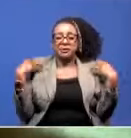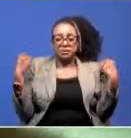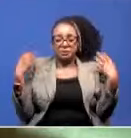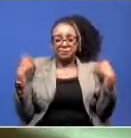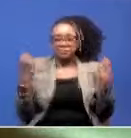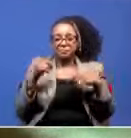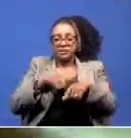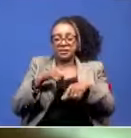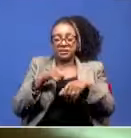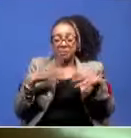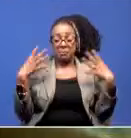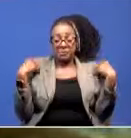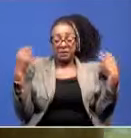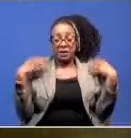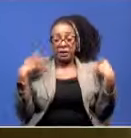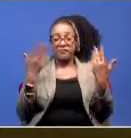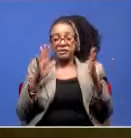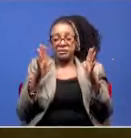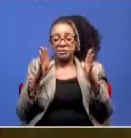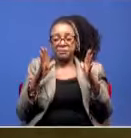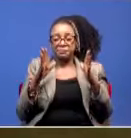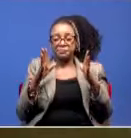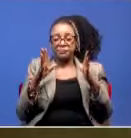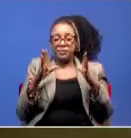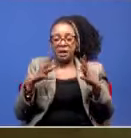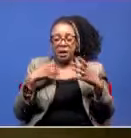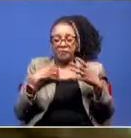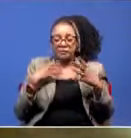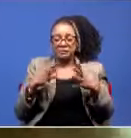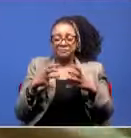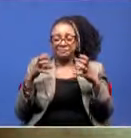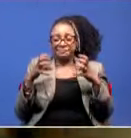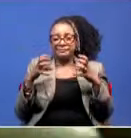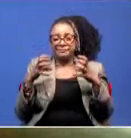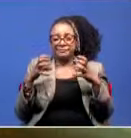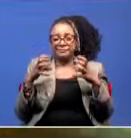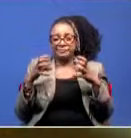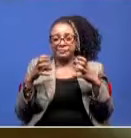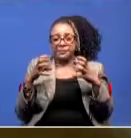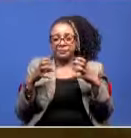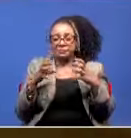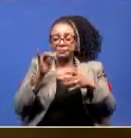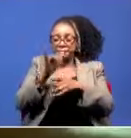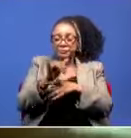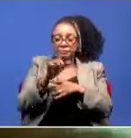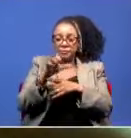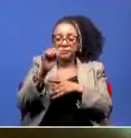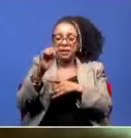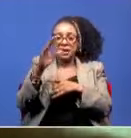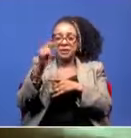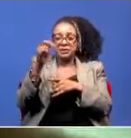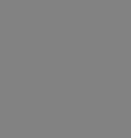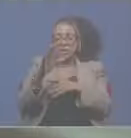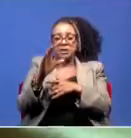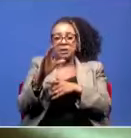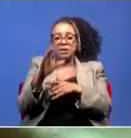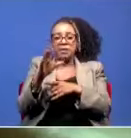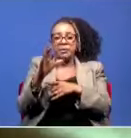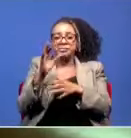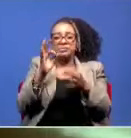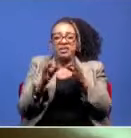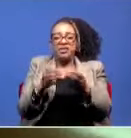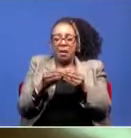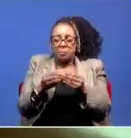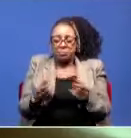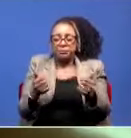mtu akisha train, mazo zinapata ile tunaita lactic acid. Hiyo lactic acid